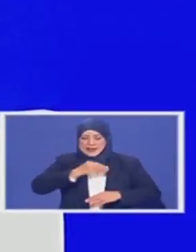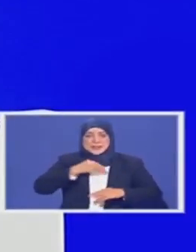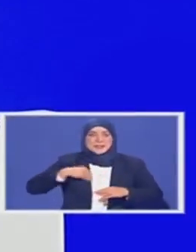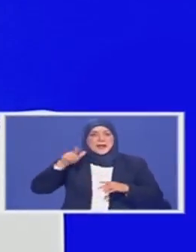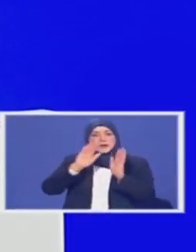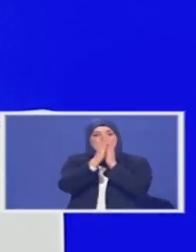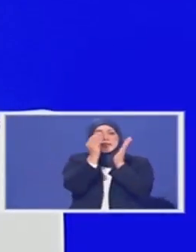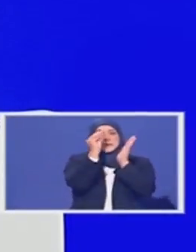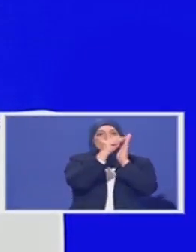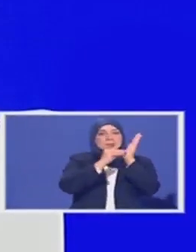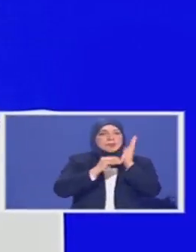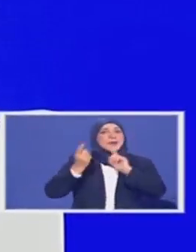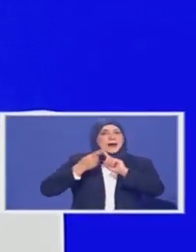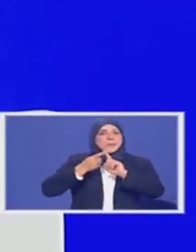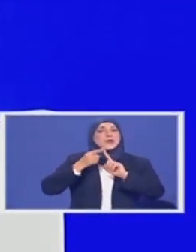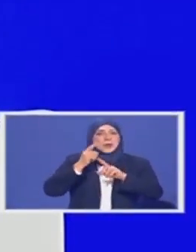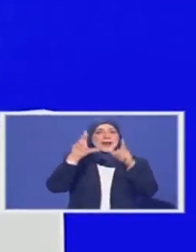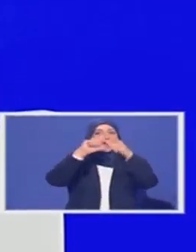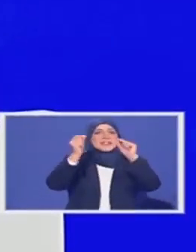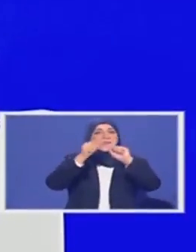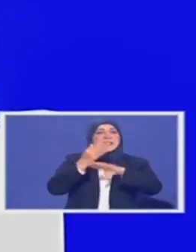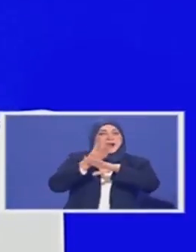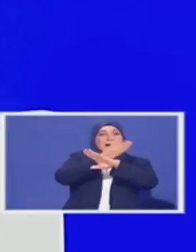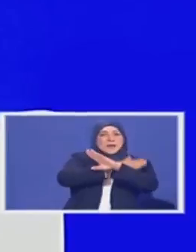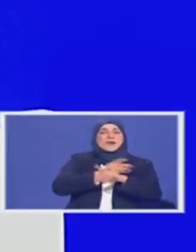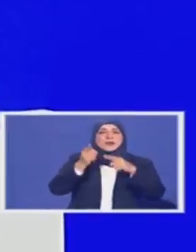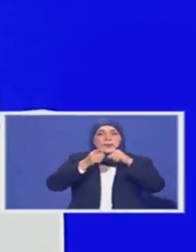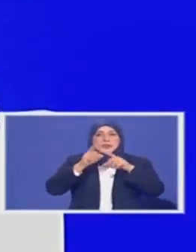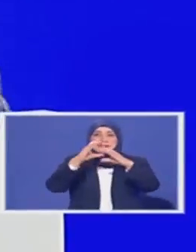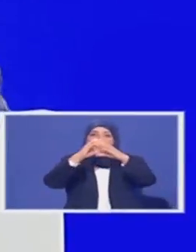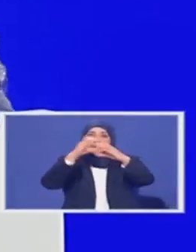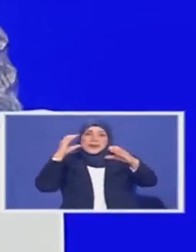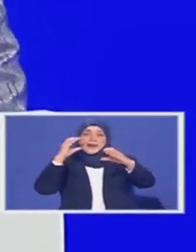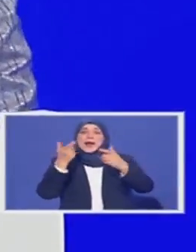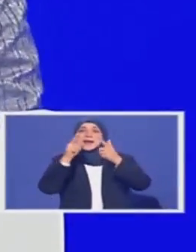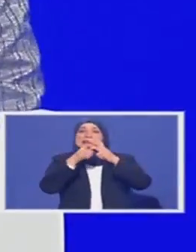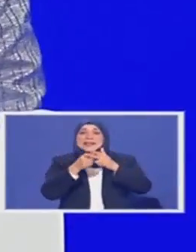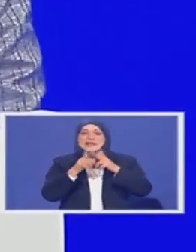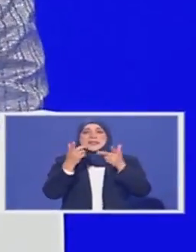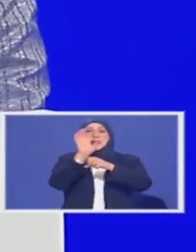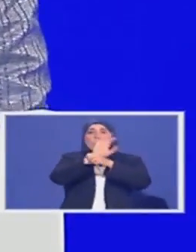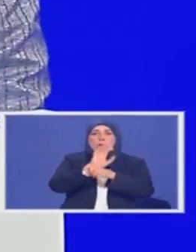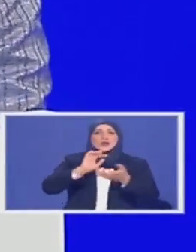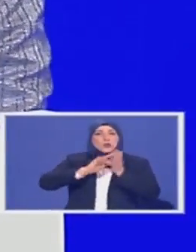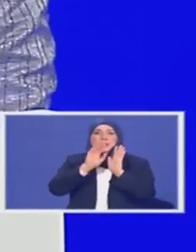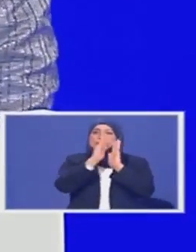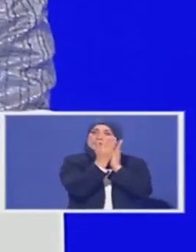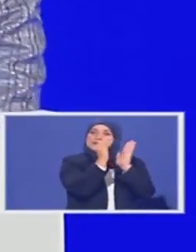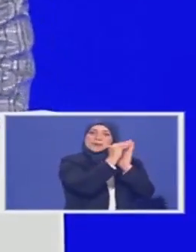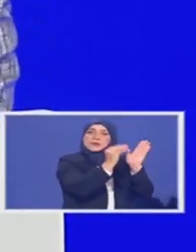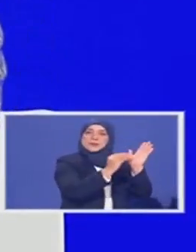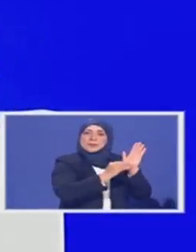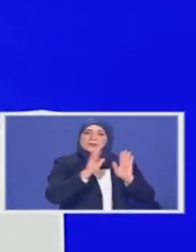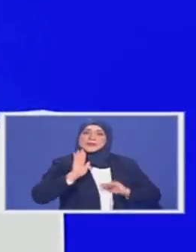الشروط القطاعي اللي حكينا عليه، وكذلك وسائل النقل اللي عندها كراس شروط كل وسيلة